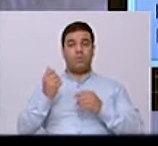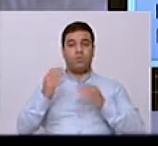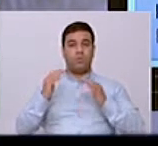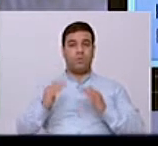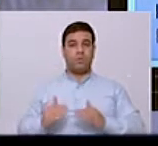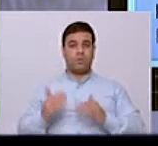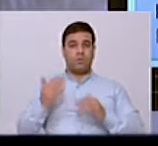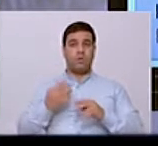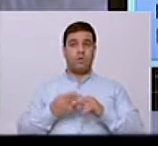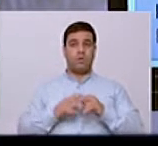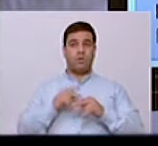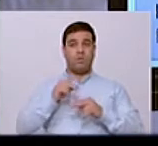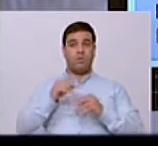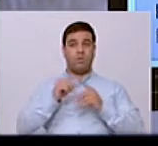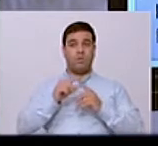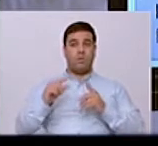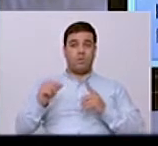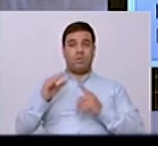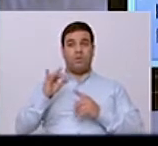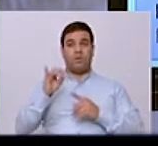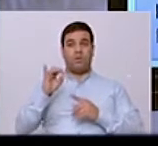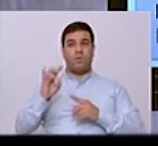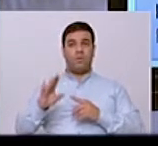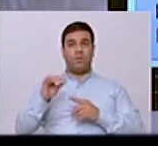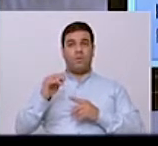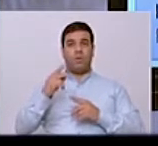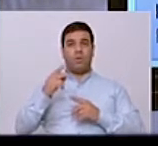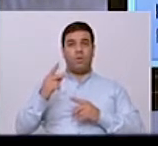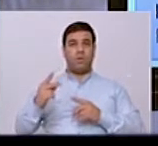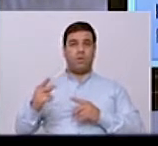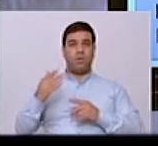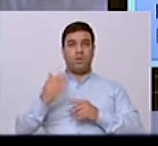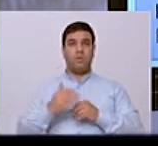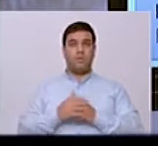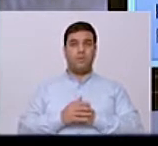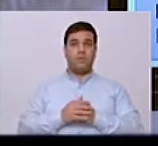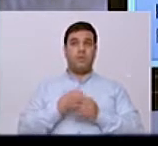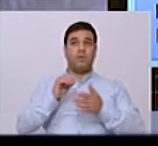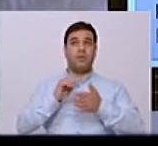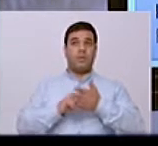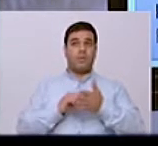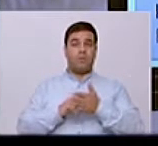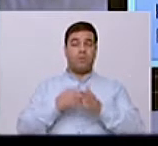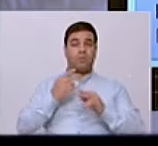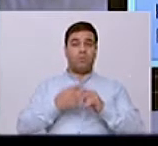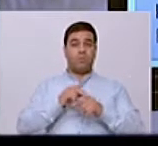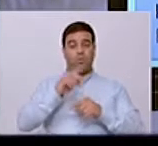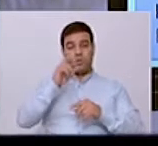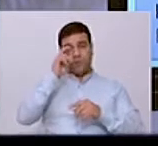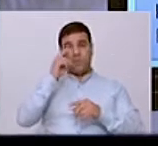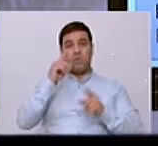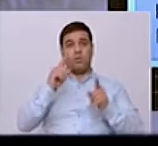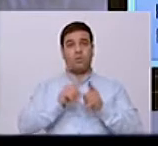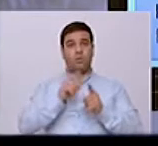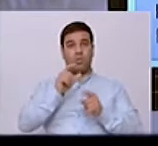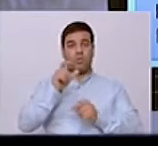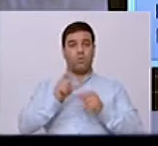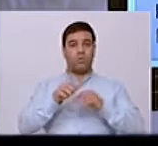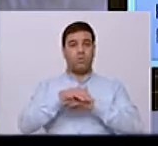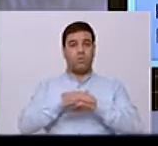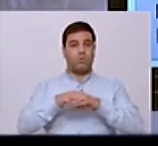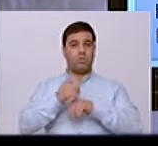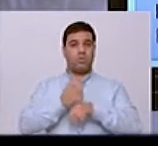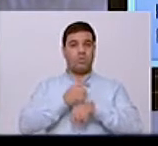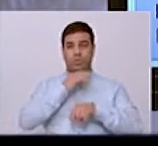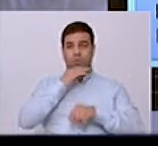pastroq. Ayniqsa Pokiston, Filippin va Indoneziya davlatlarida. Sababi bu davlatlarimizda ham aholi